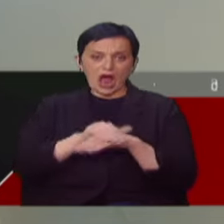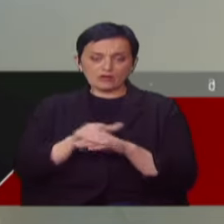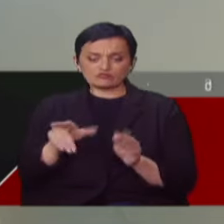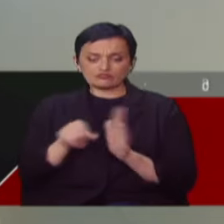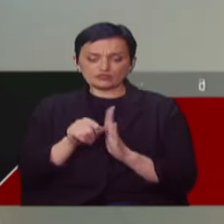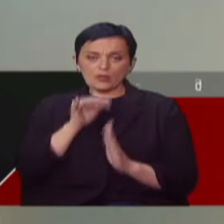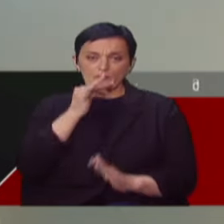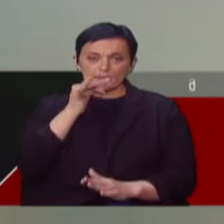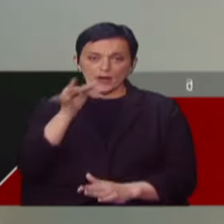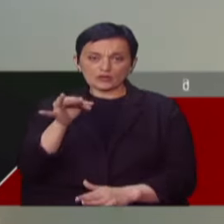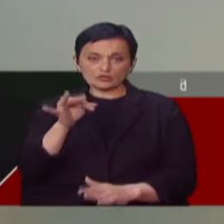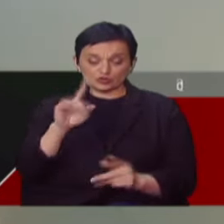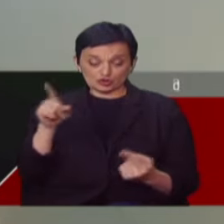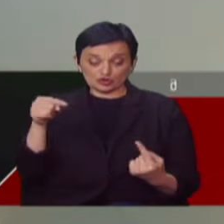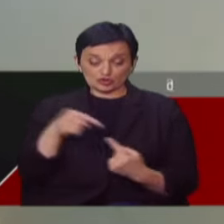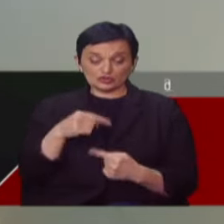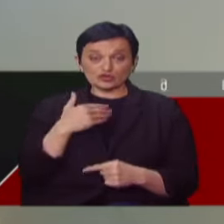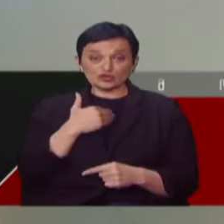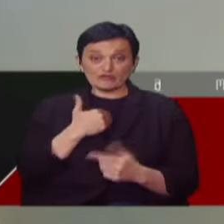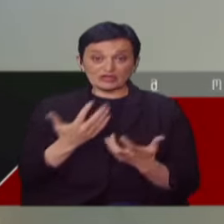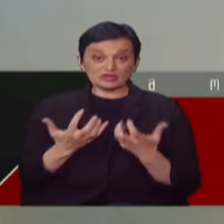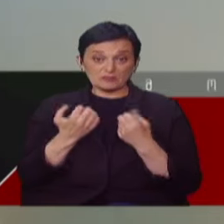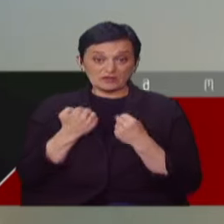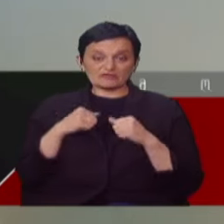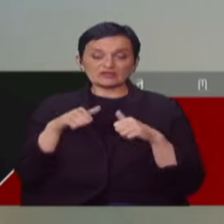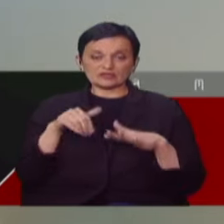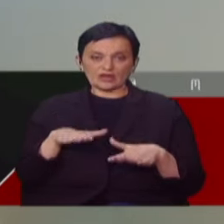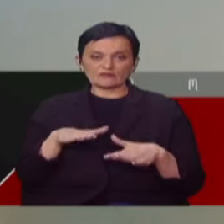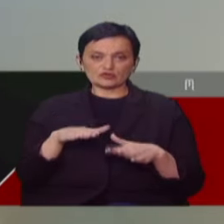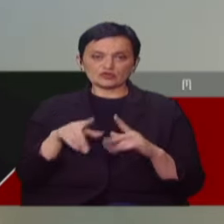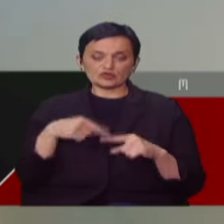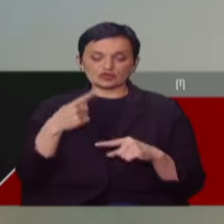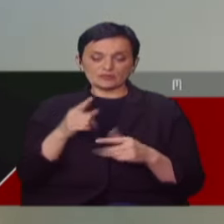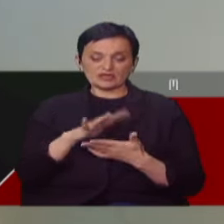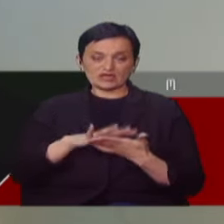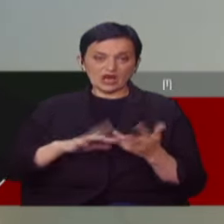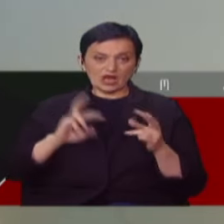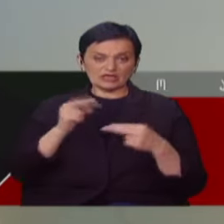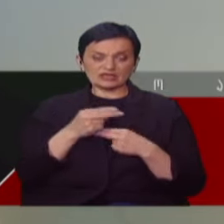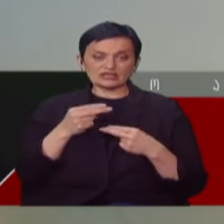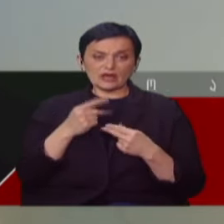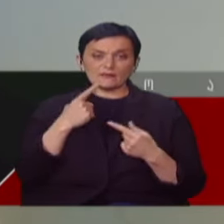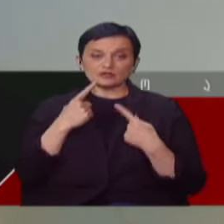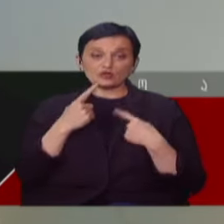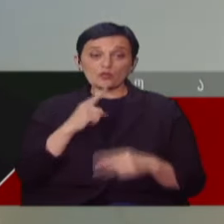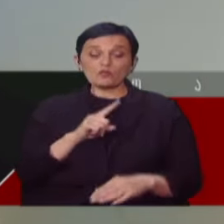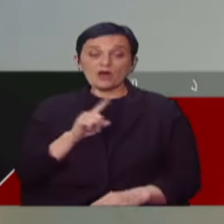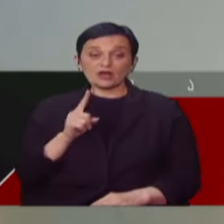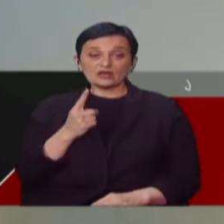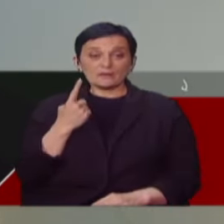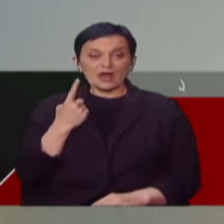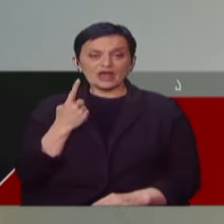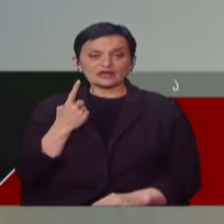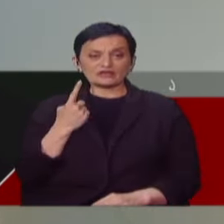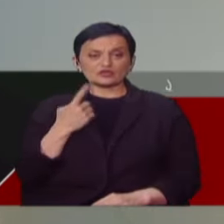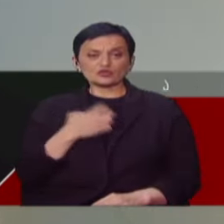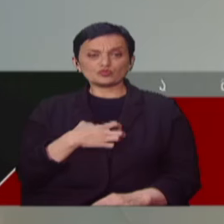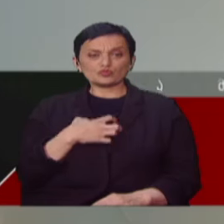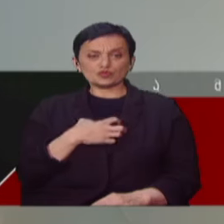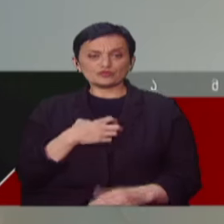და შესაბამისად, როდესაც ჩვენ ვივიღებთ დასკვნას, ამის შემდეგ გავაგრძელოთ ამ თემაზე საუბარი, მაგრამ ერთი არის ძალიან